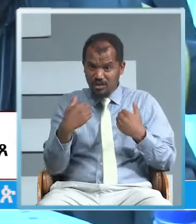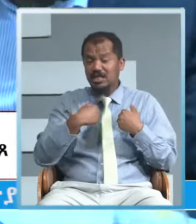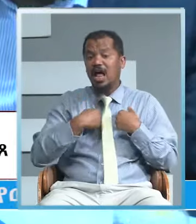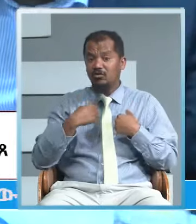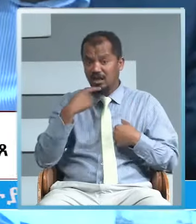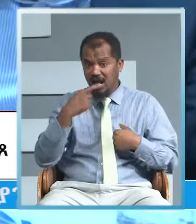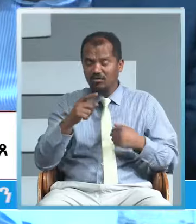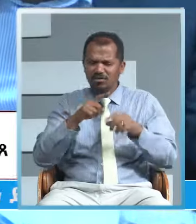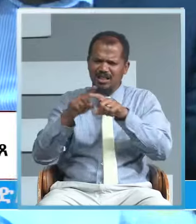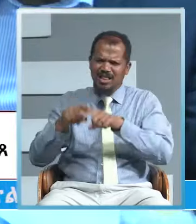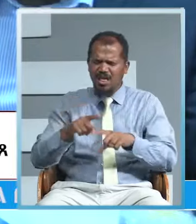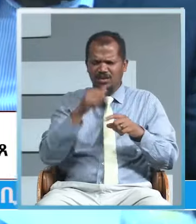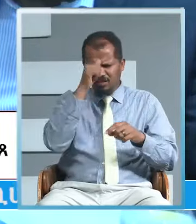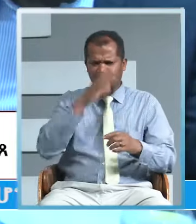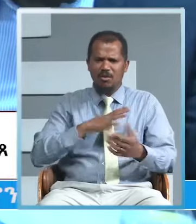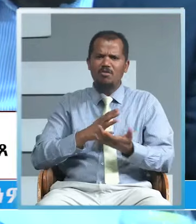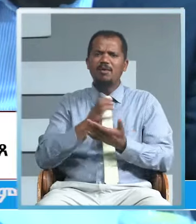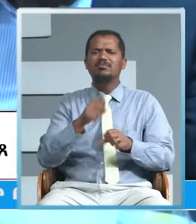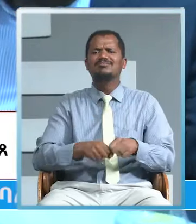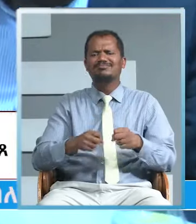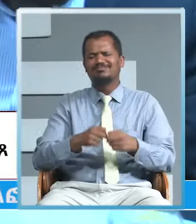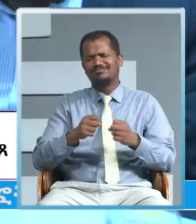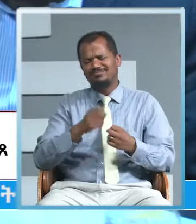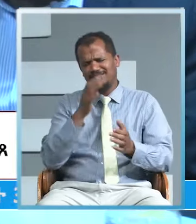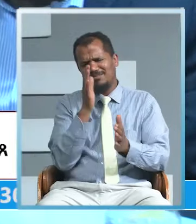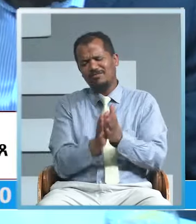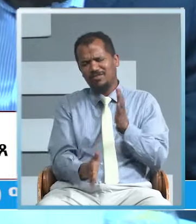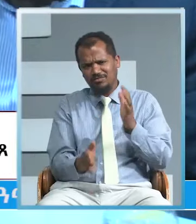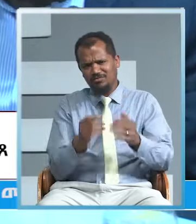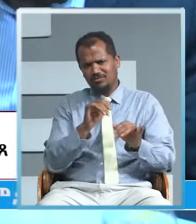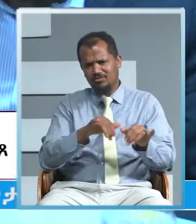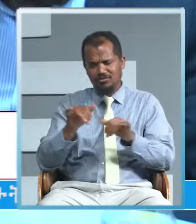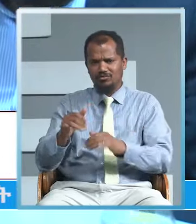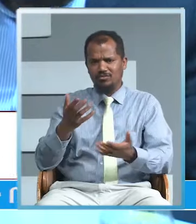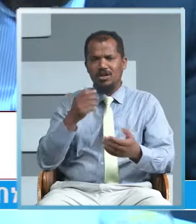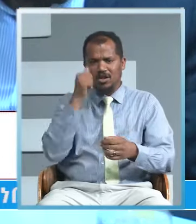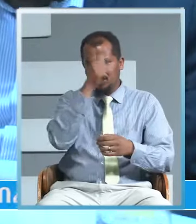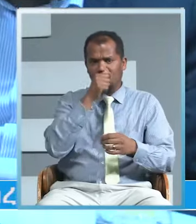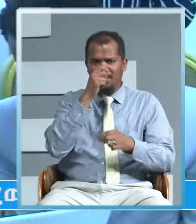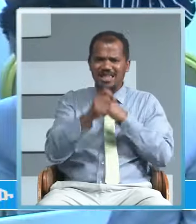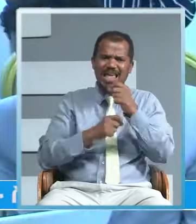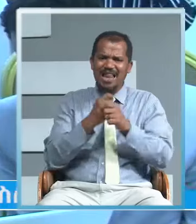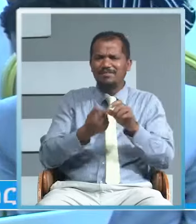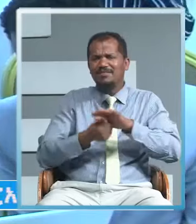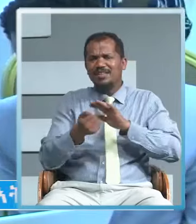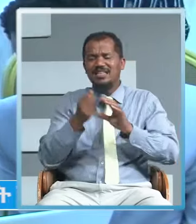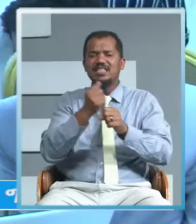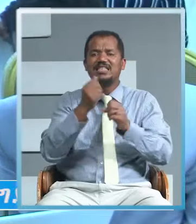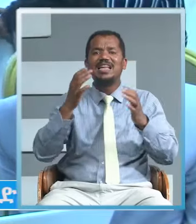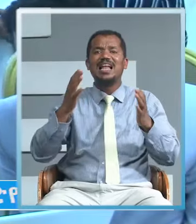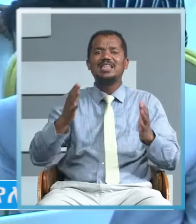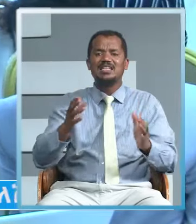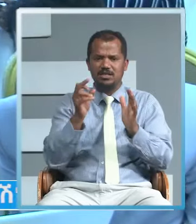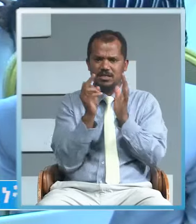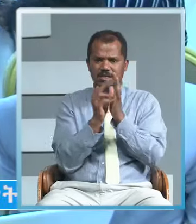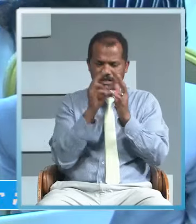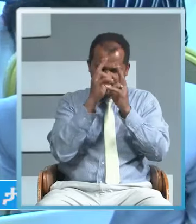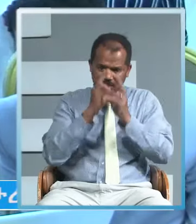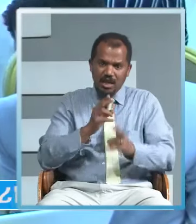እንዳሉ ገልጸው የተለያዩ የሰብአዊ መብት ጥሰቶች እንደሚፈጸምባቸውም እንዲሁ ኢትዮጵያም የዓለም የፍልሰተኛ ሰራተኞችን